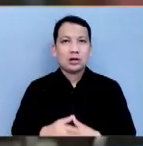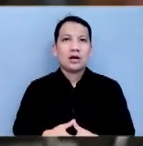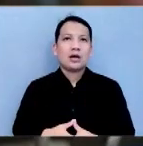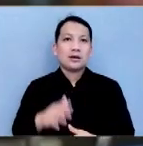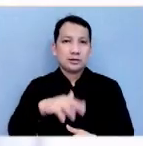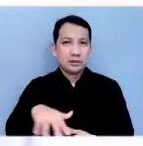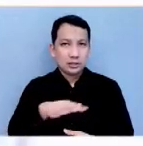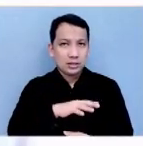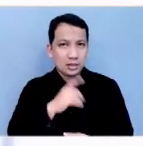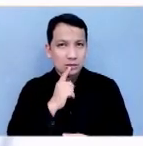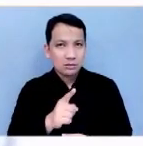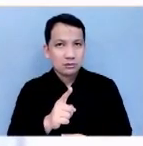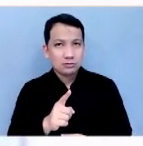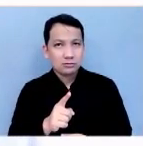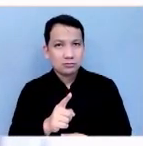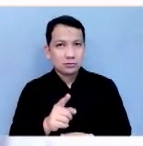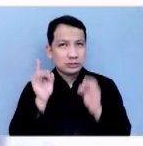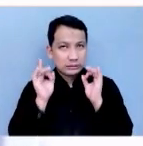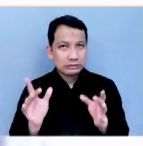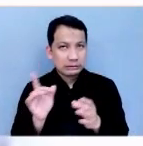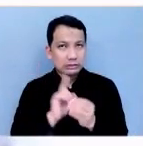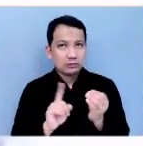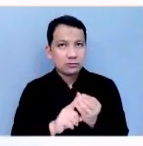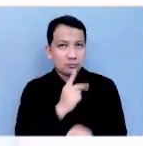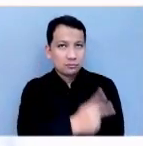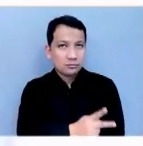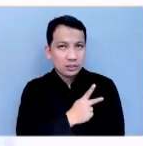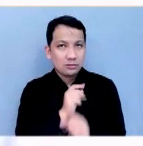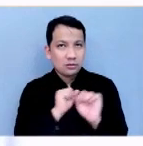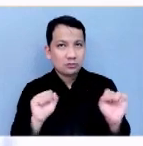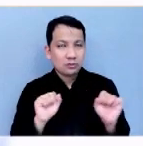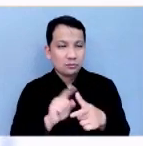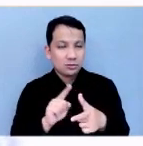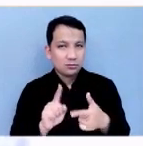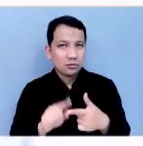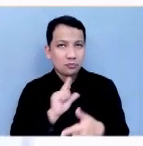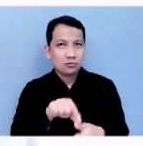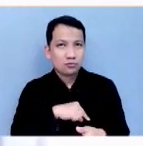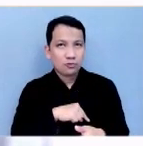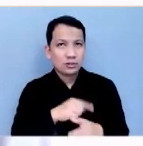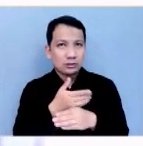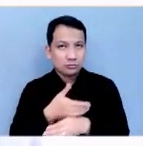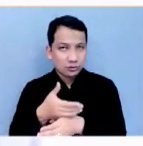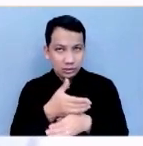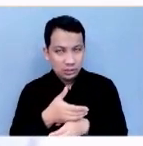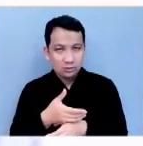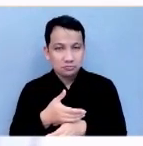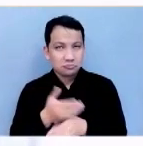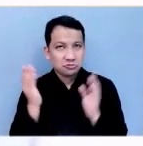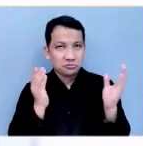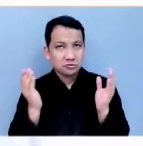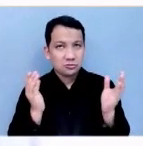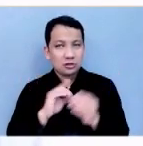list niyan ay yung list sa patient safety, yung quality of care. Kaya